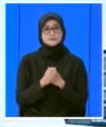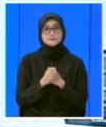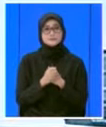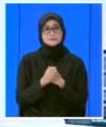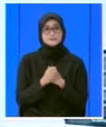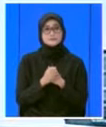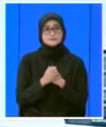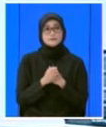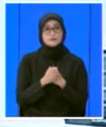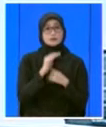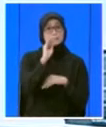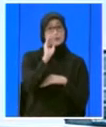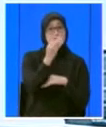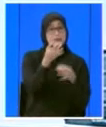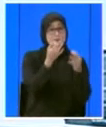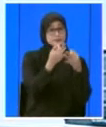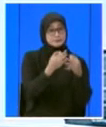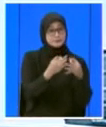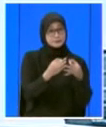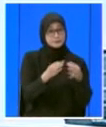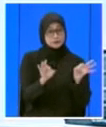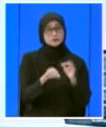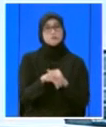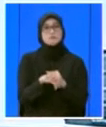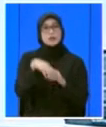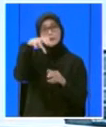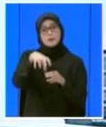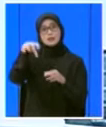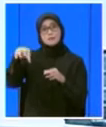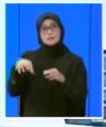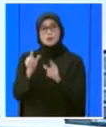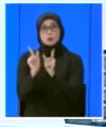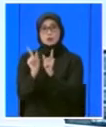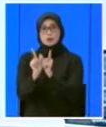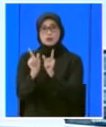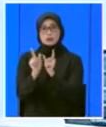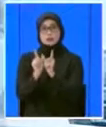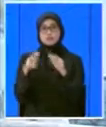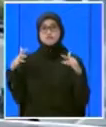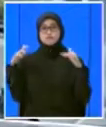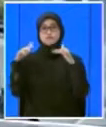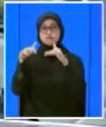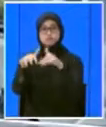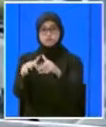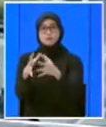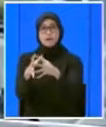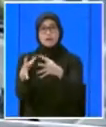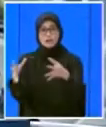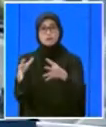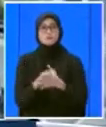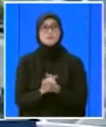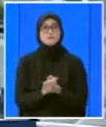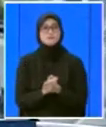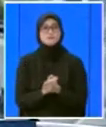Ya, berbeda dengan Jakarta yang terlihat sepi, sejumlah tempat tujuan wisata mulai dipadati pengunjung sejak kemarin dan salah satunya kawasan